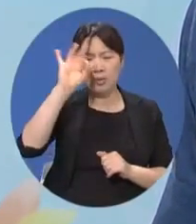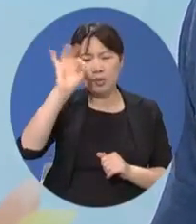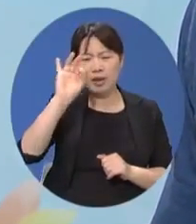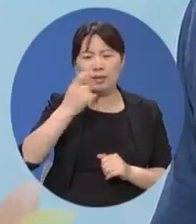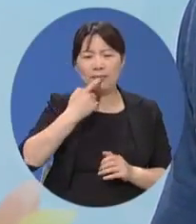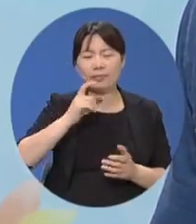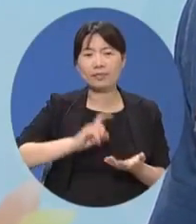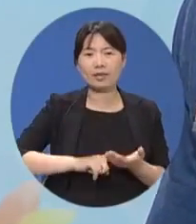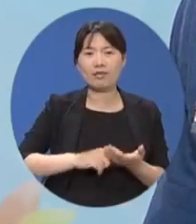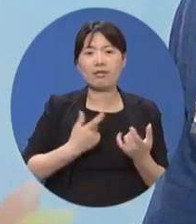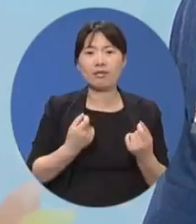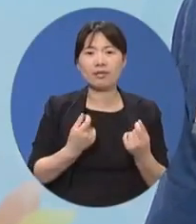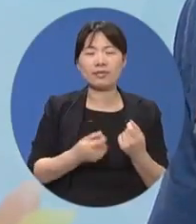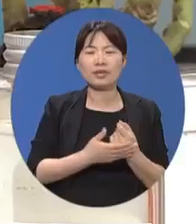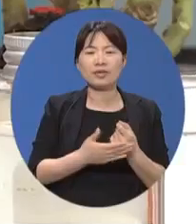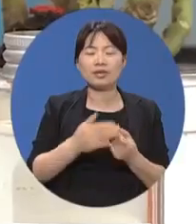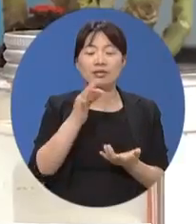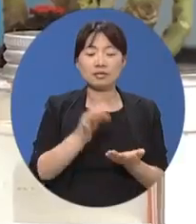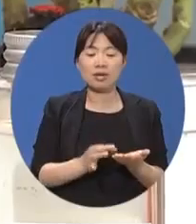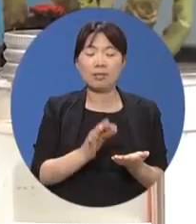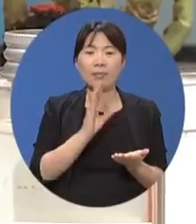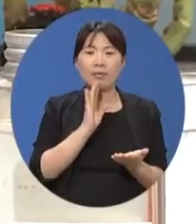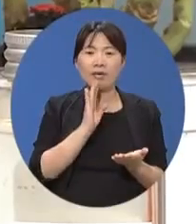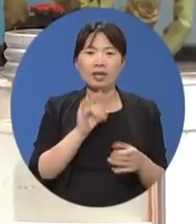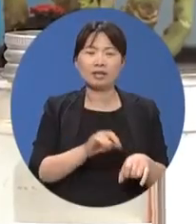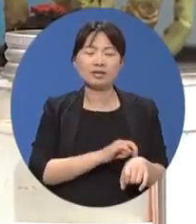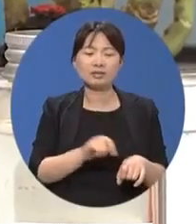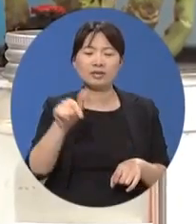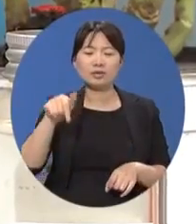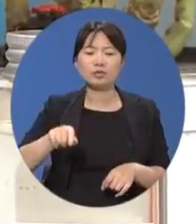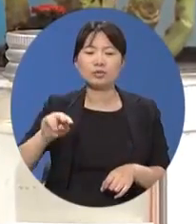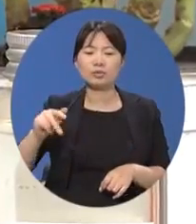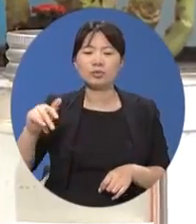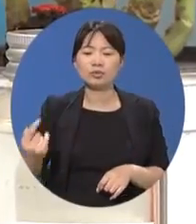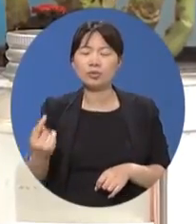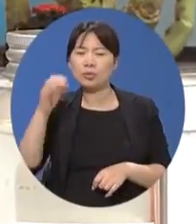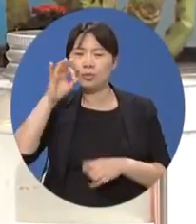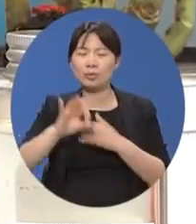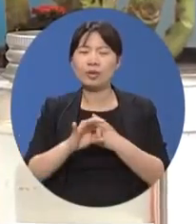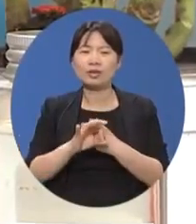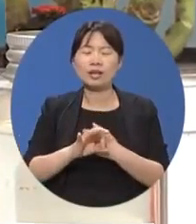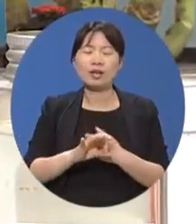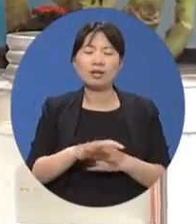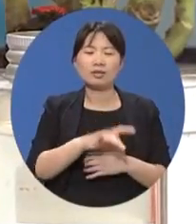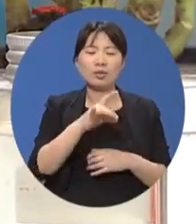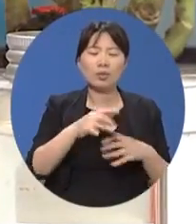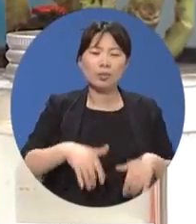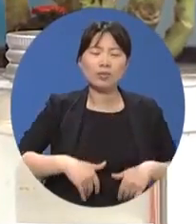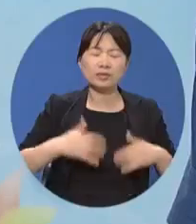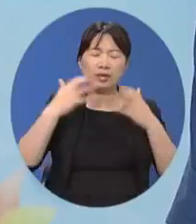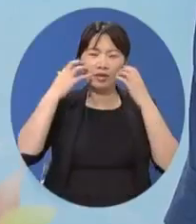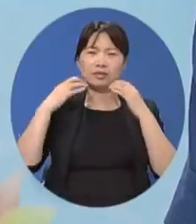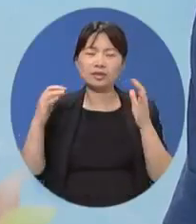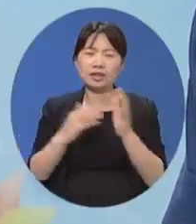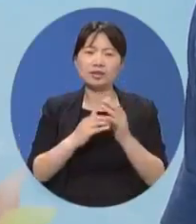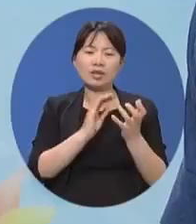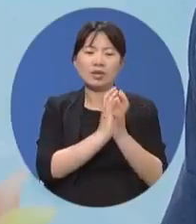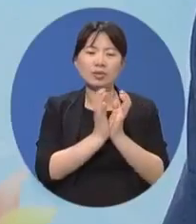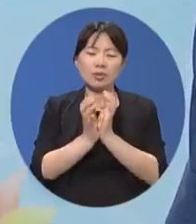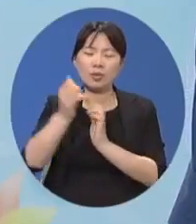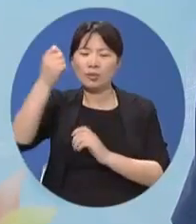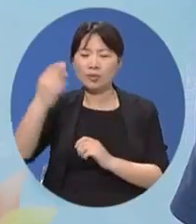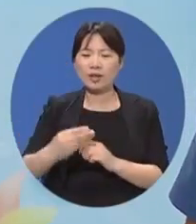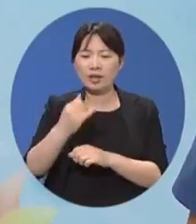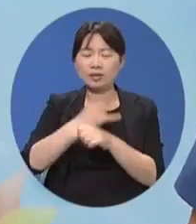쉽죠 그렇죠 저렴하고 대내 특히 부문 초 같은 경우는 총무 에서 여름까지 꽃도 수시로 비고 굉장히 예쁜